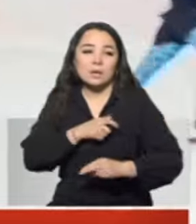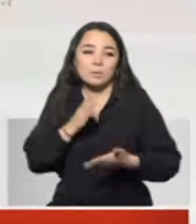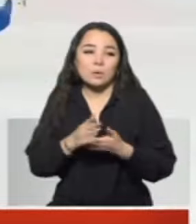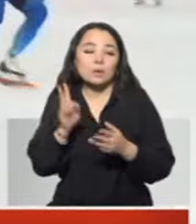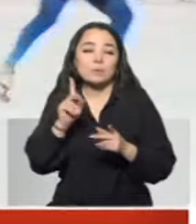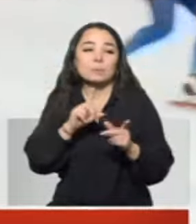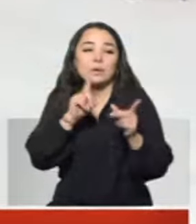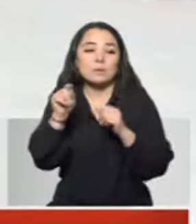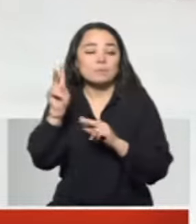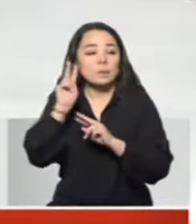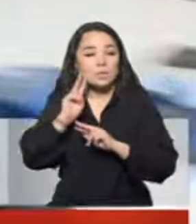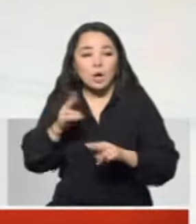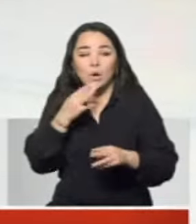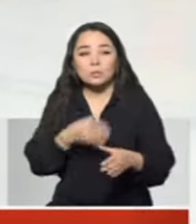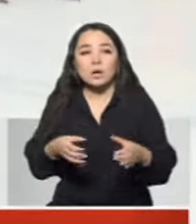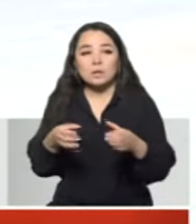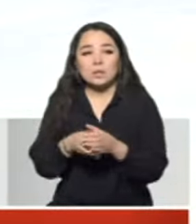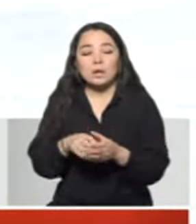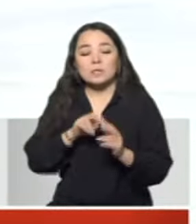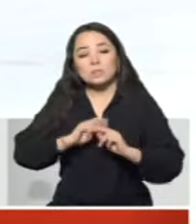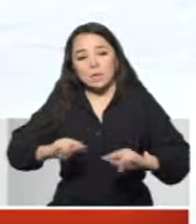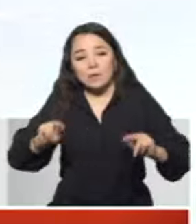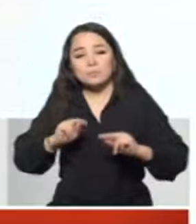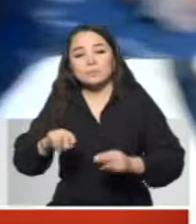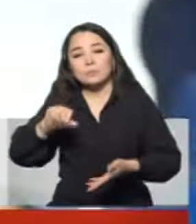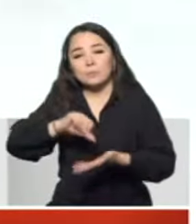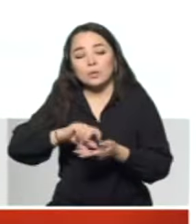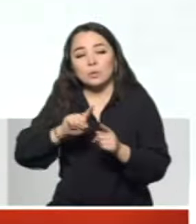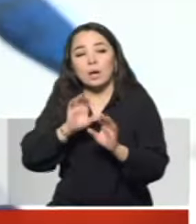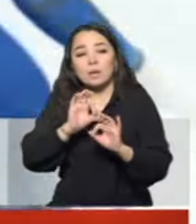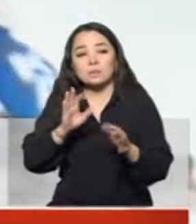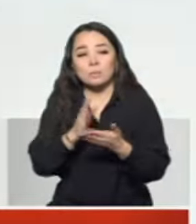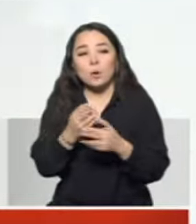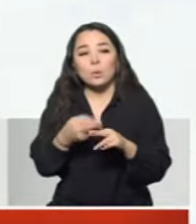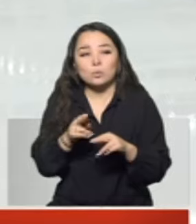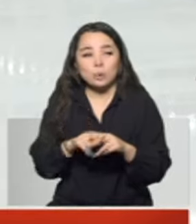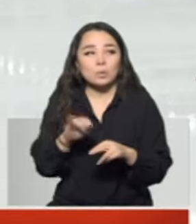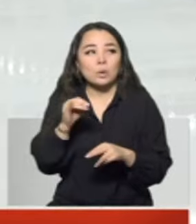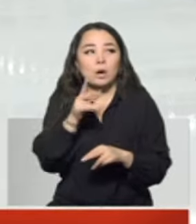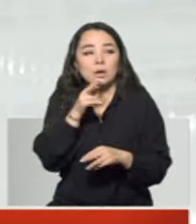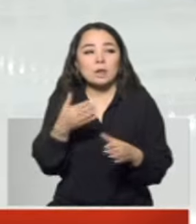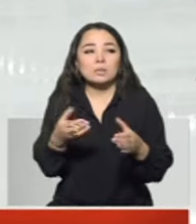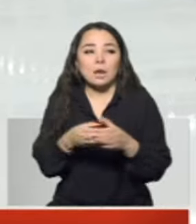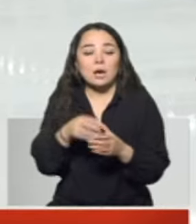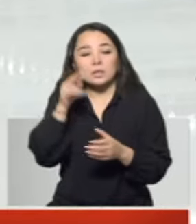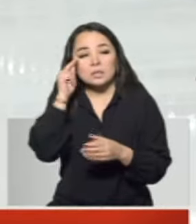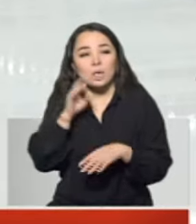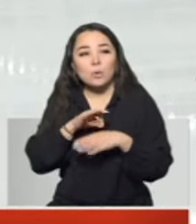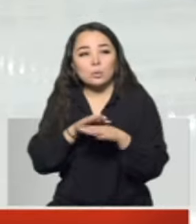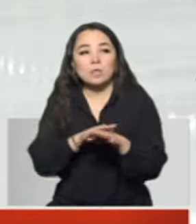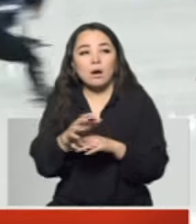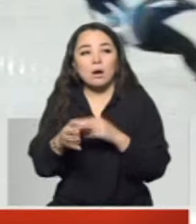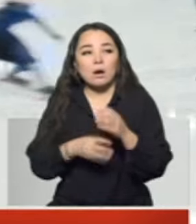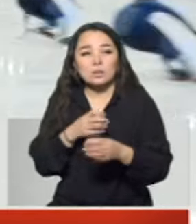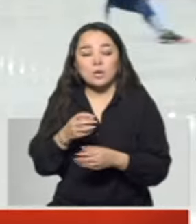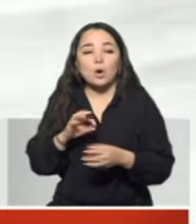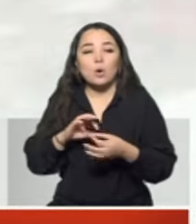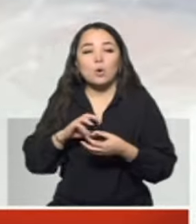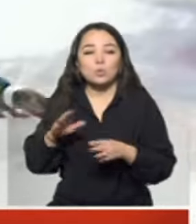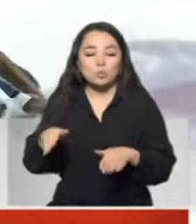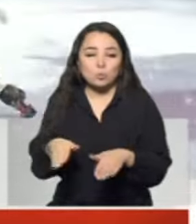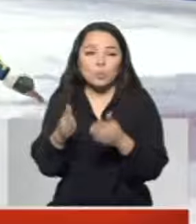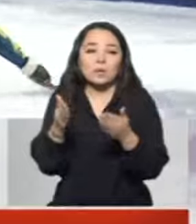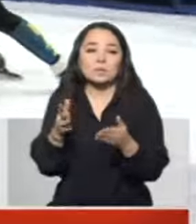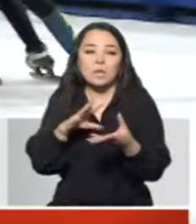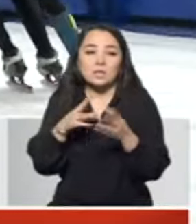нақты белгісіз. Ұлттық құраманың кеңесші бапкері Мәдіғали Қарсыбектің айтуынша, бұл оңтүстік Корея мен Қытайда өтетін әлем кубогының нәтижесінен